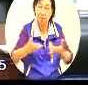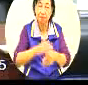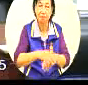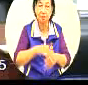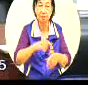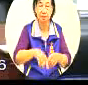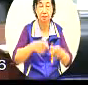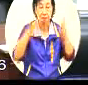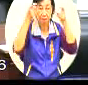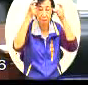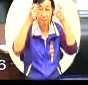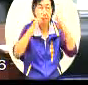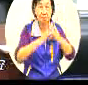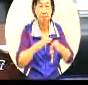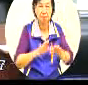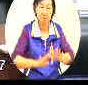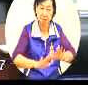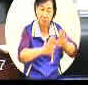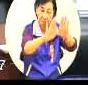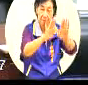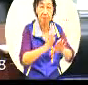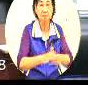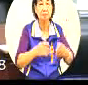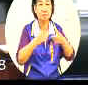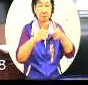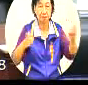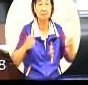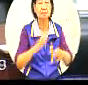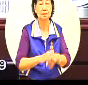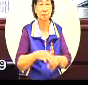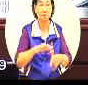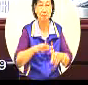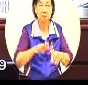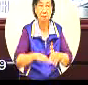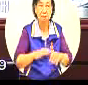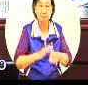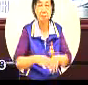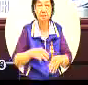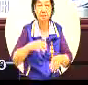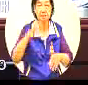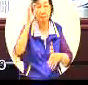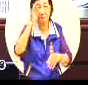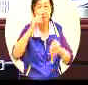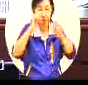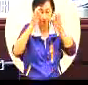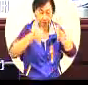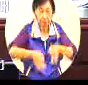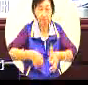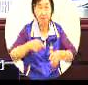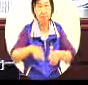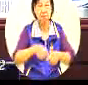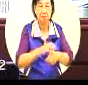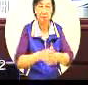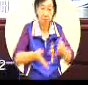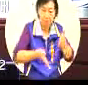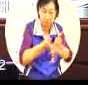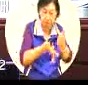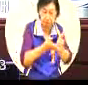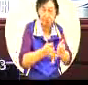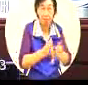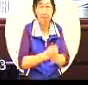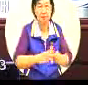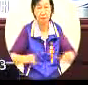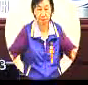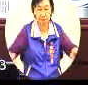进步的城市，咱这个部分检讨一下， 我们来检讨，我们希望能够公平，也要鼓励接管好吗？ 鼓